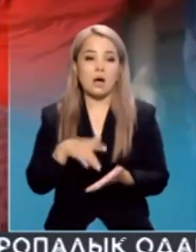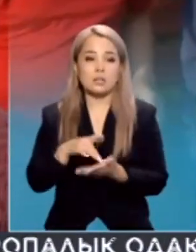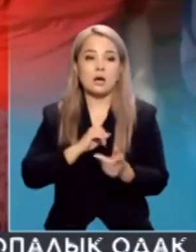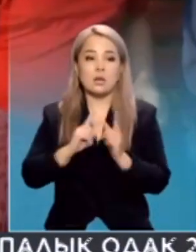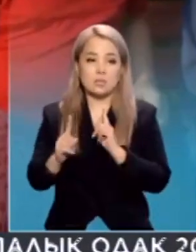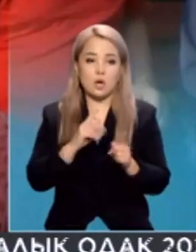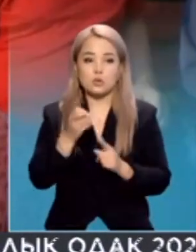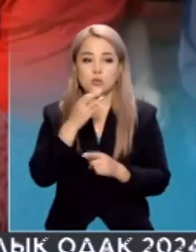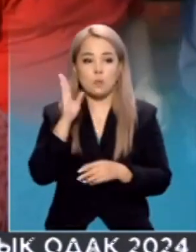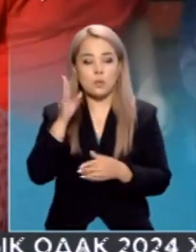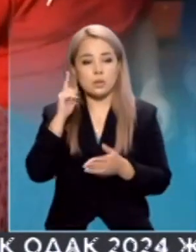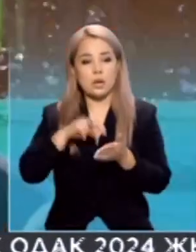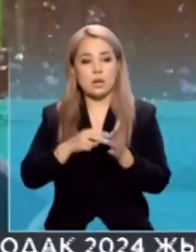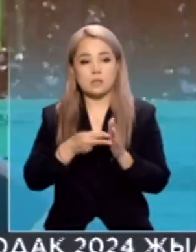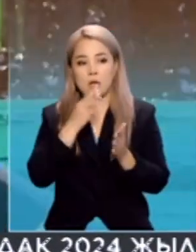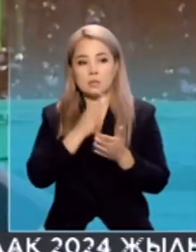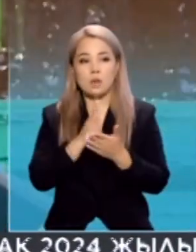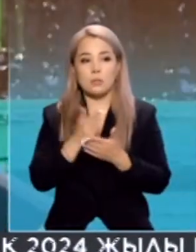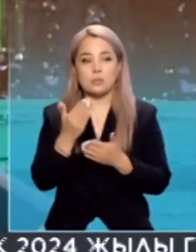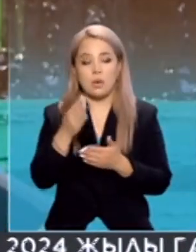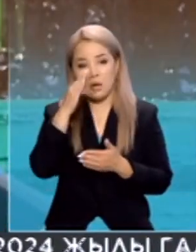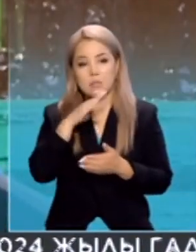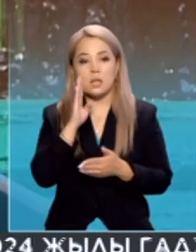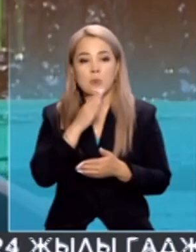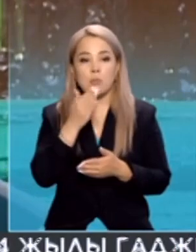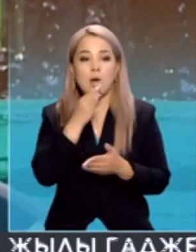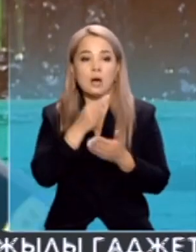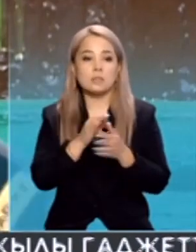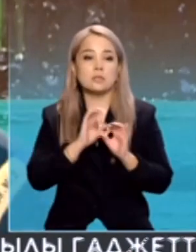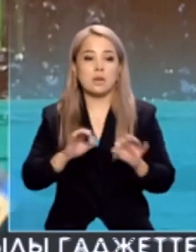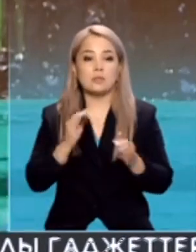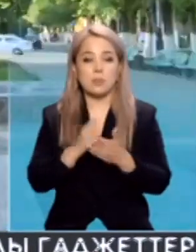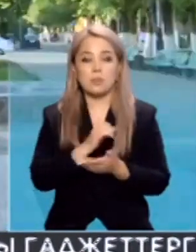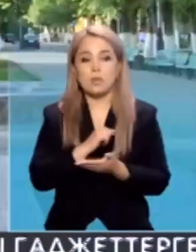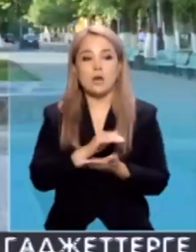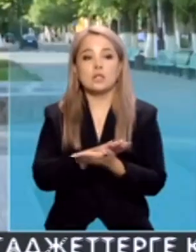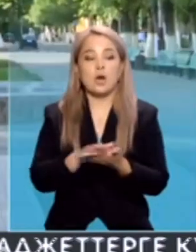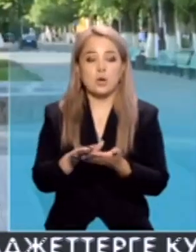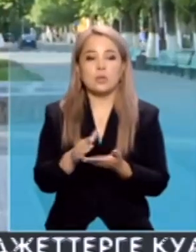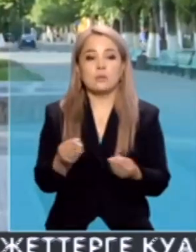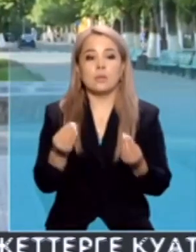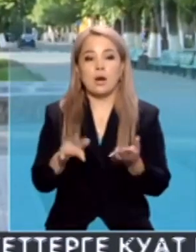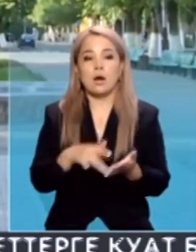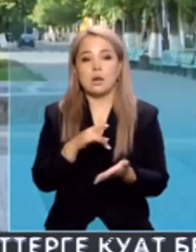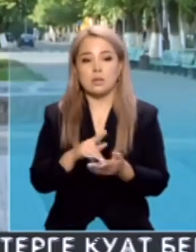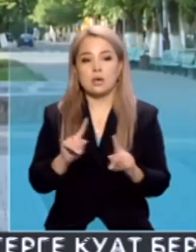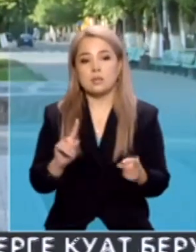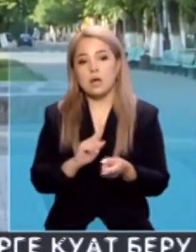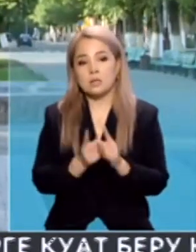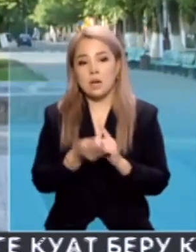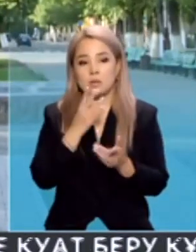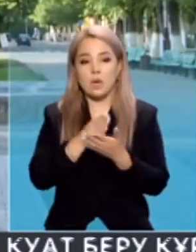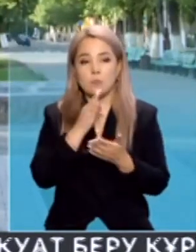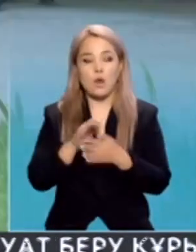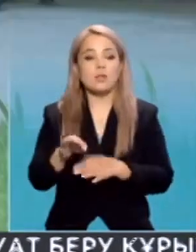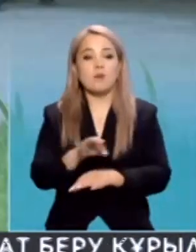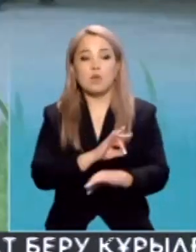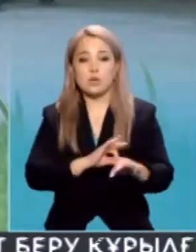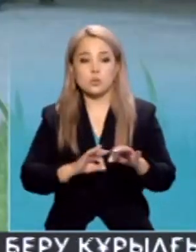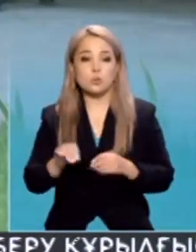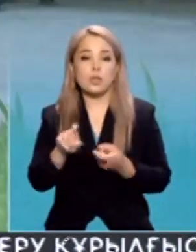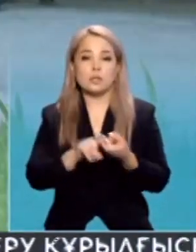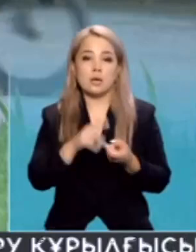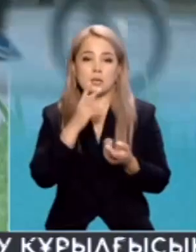жақсы қатынастар болады деп ойлаймын. Әкешеміздің айтуы бойынша, мысалы, ең таза, ең көркем қала болды деді, мысалы. Енді инфраструктура